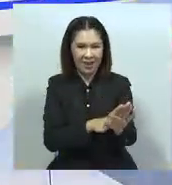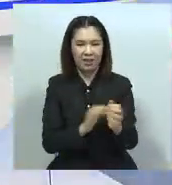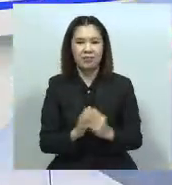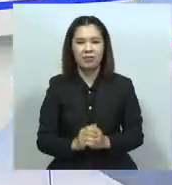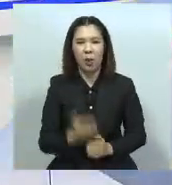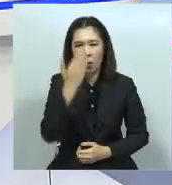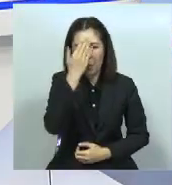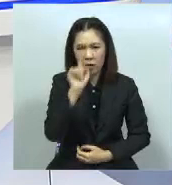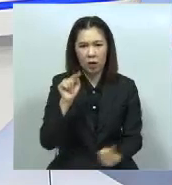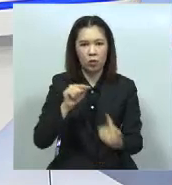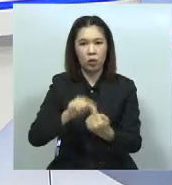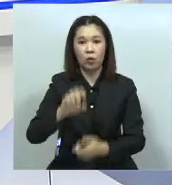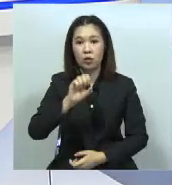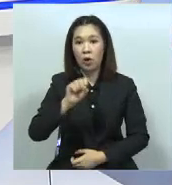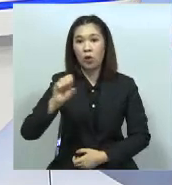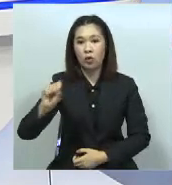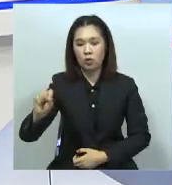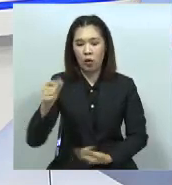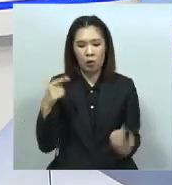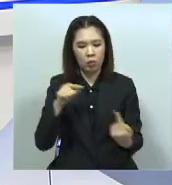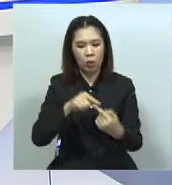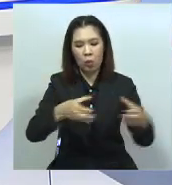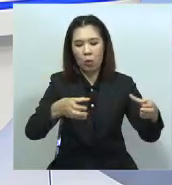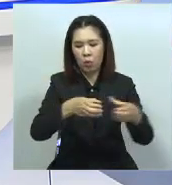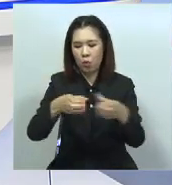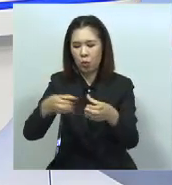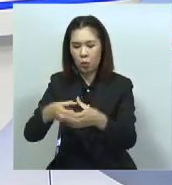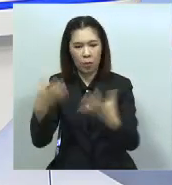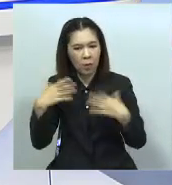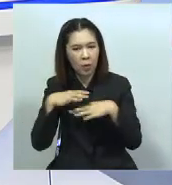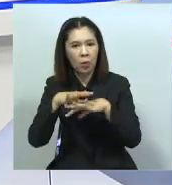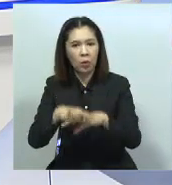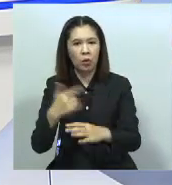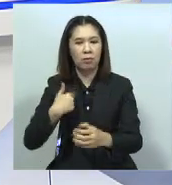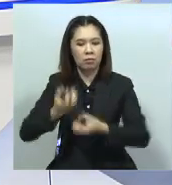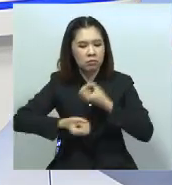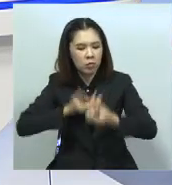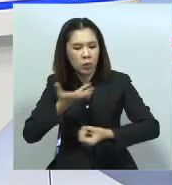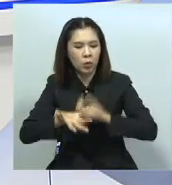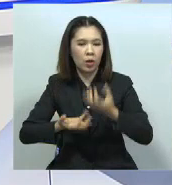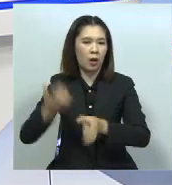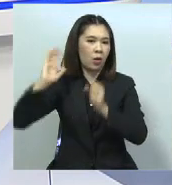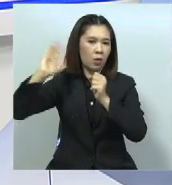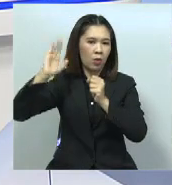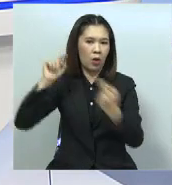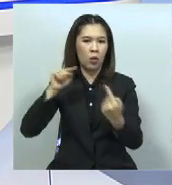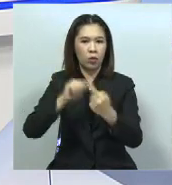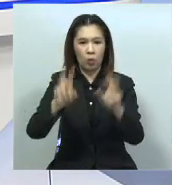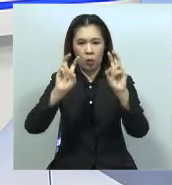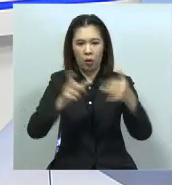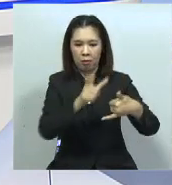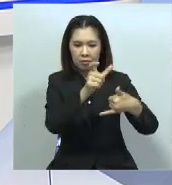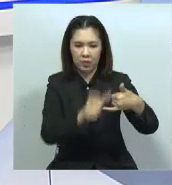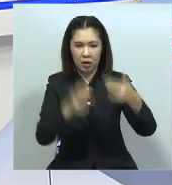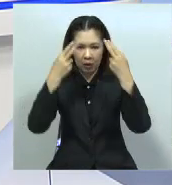พราะว่ามีสสทั้งในส่วนของพรรคร่วมแล้วก็ในส่วนของพรรคเพื่อไทยเองที่จะมีการแสดงวิสัยทัศน์เกี่ยวกับเรื่องของคุณสมบัตินาย